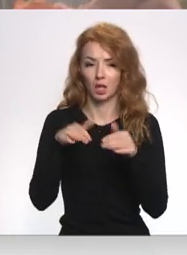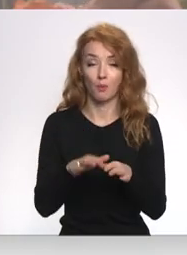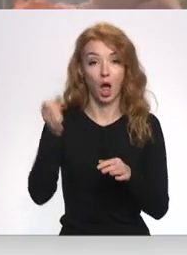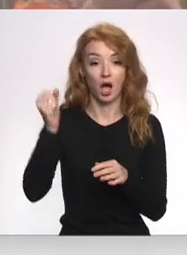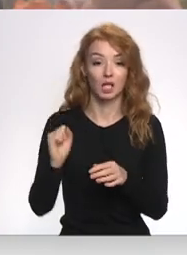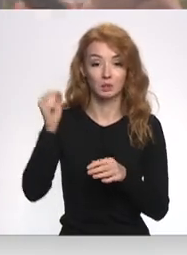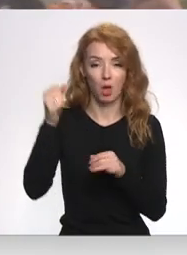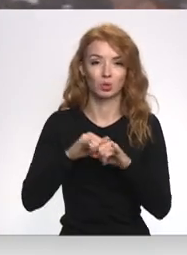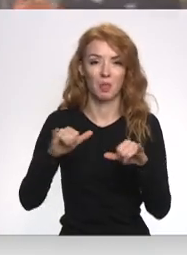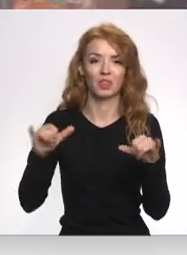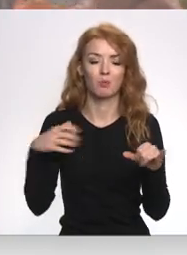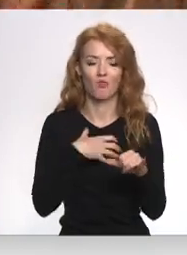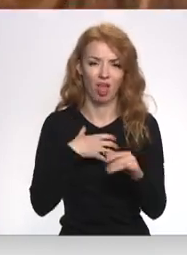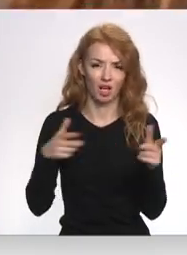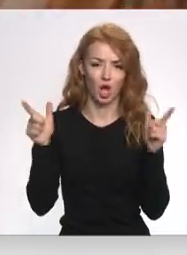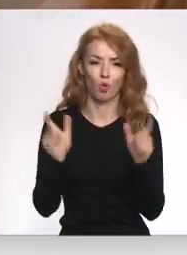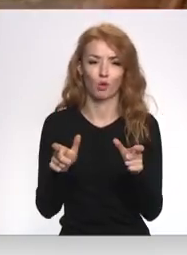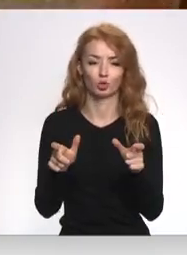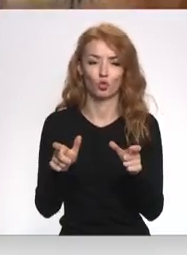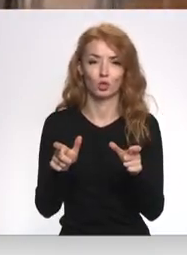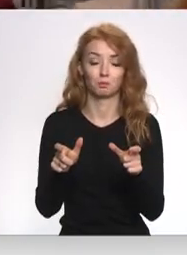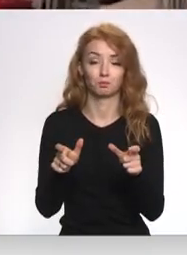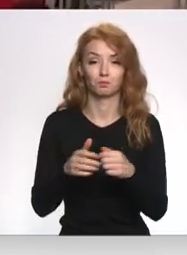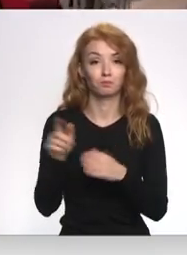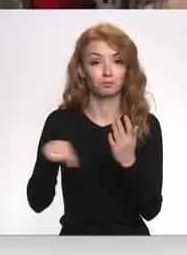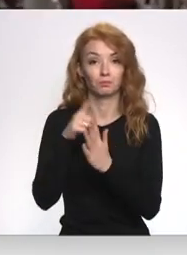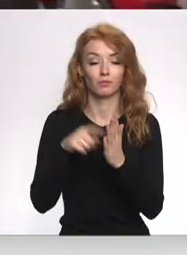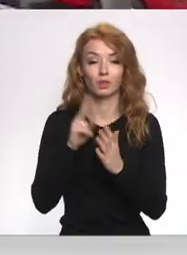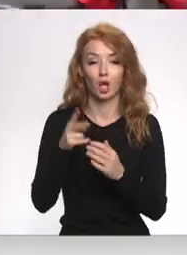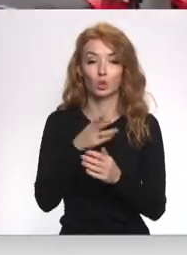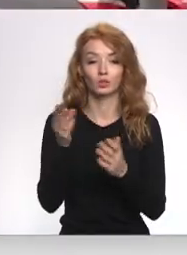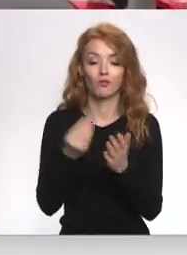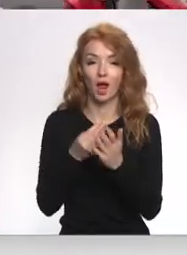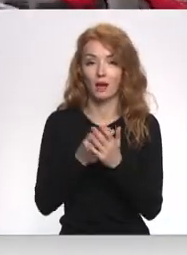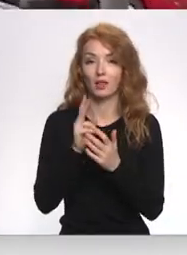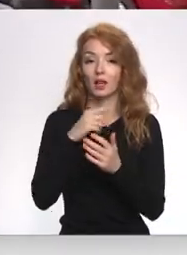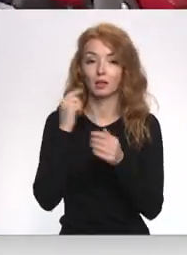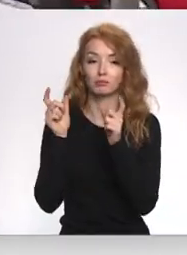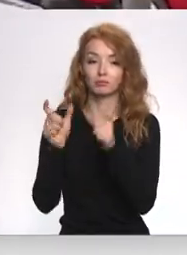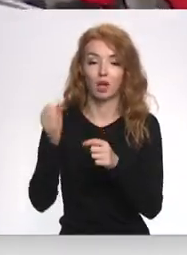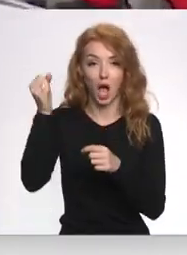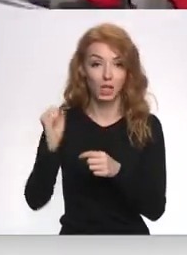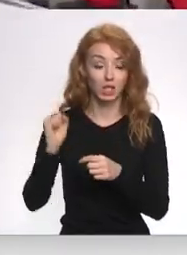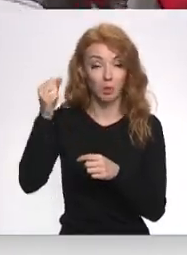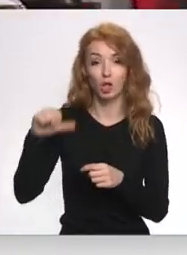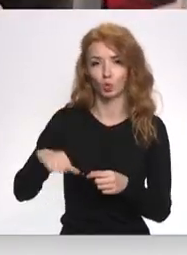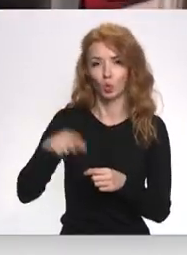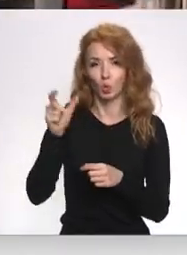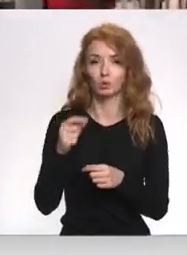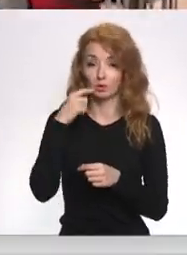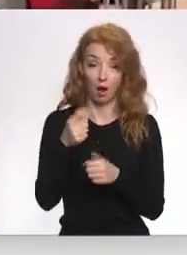azartspēļu izplatība ir jāierobežo. Kā jūs vērtējat, ka pašvaldība grib ierobežot spēļu zāles? Nu, man liekas, ka